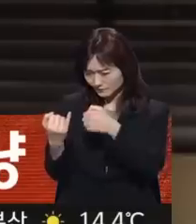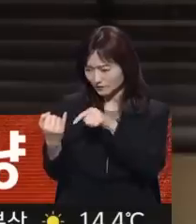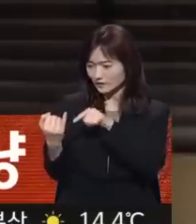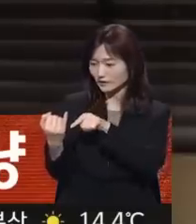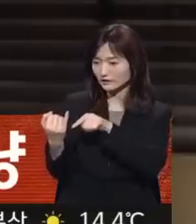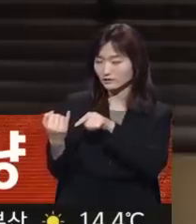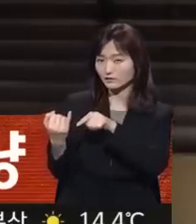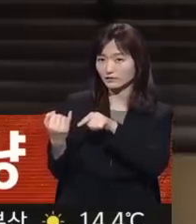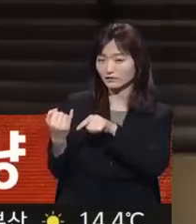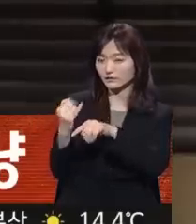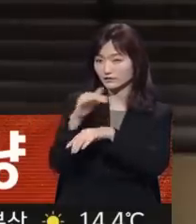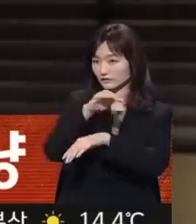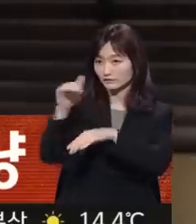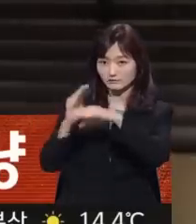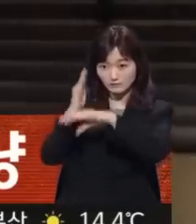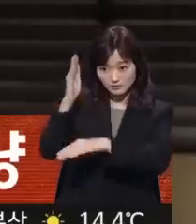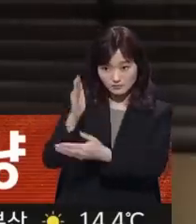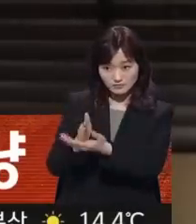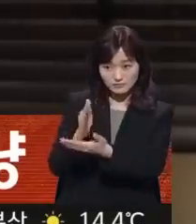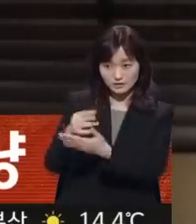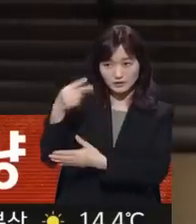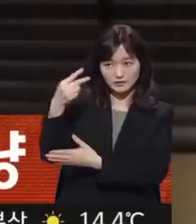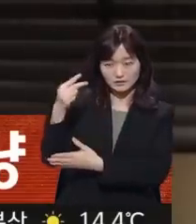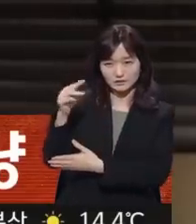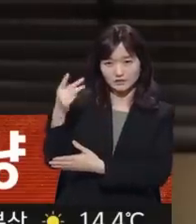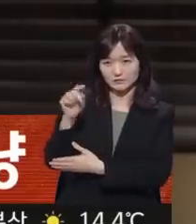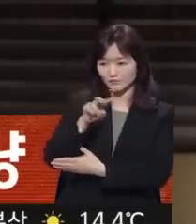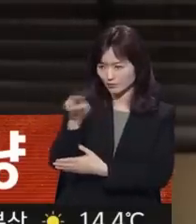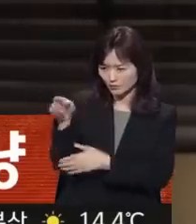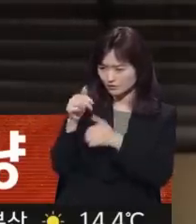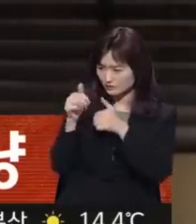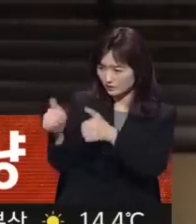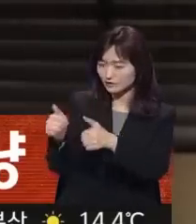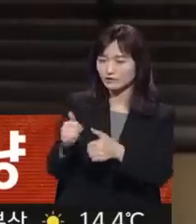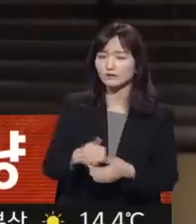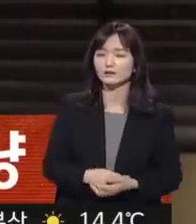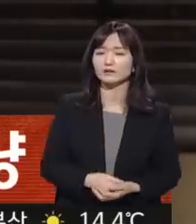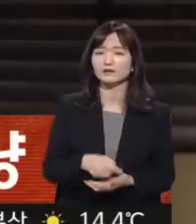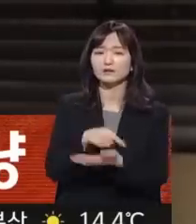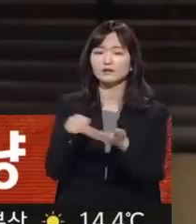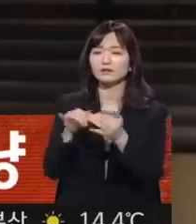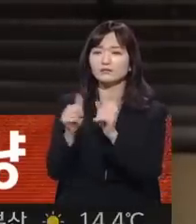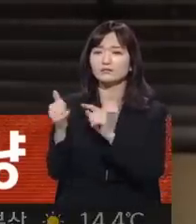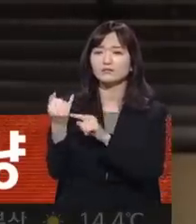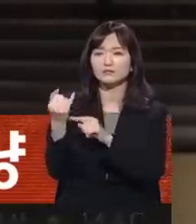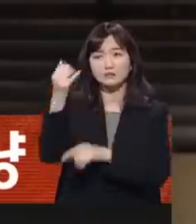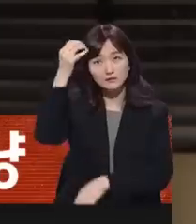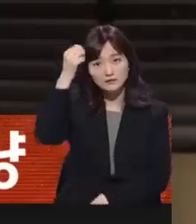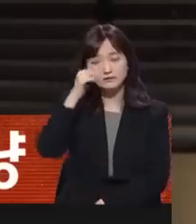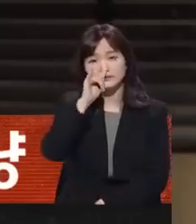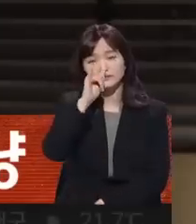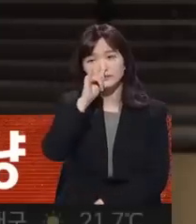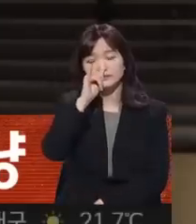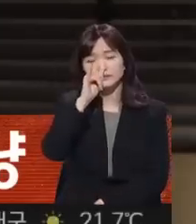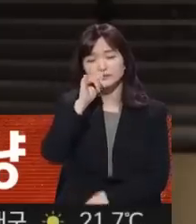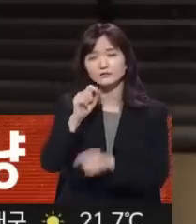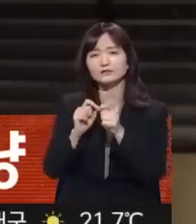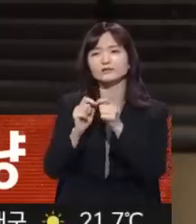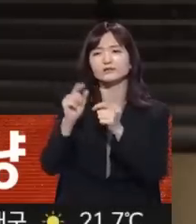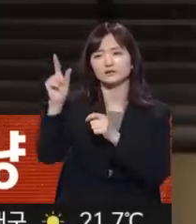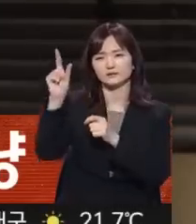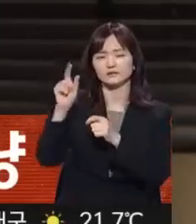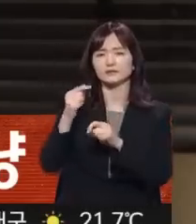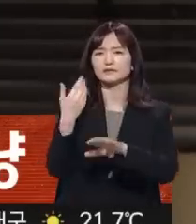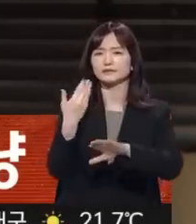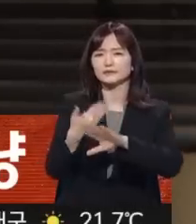마라. 드라마 보고 좀 따라하는 거 아니냐라고 지금 했던 건데 사실은 이 피해자가 기억하는 부분도 있지만 대다수